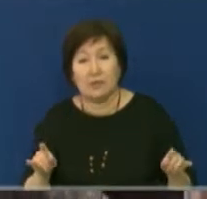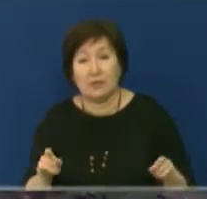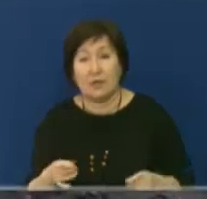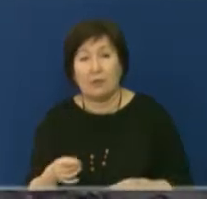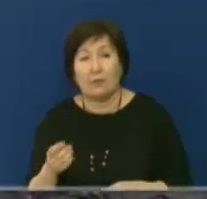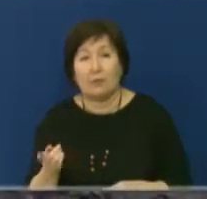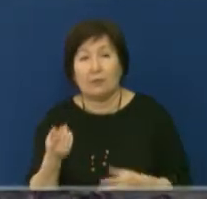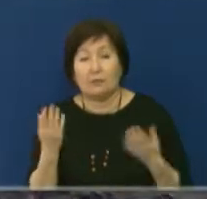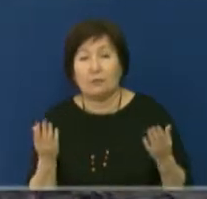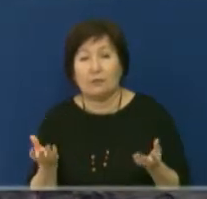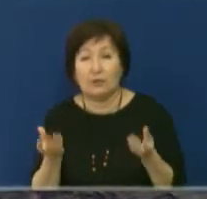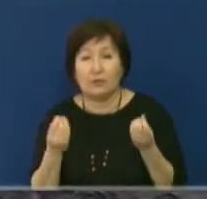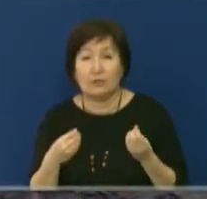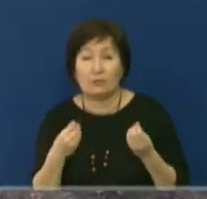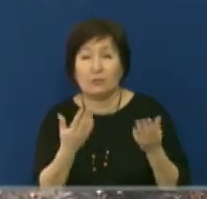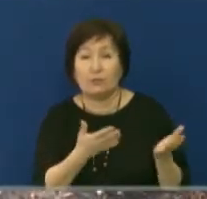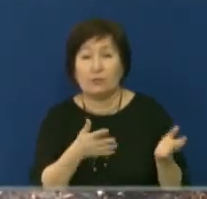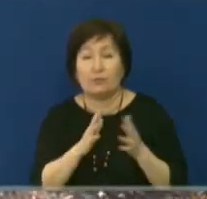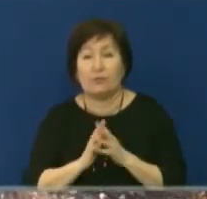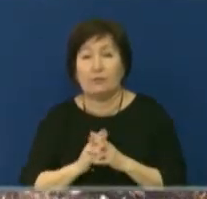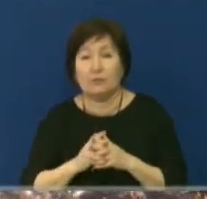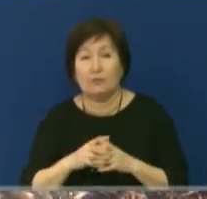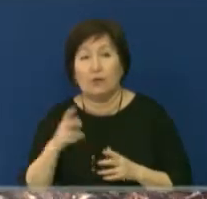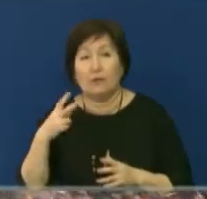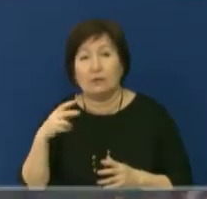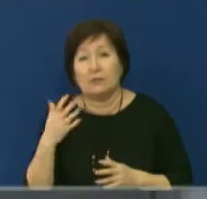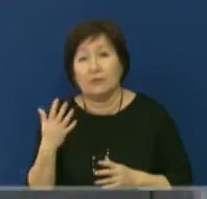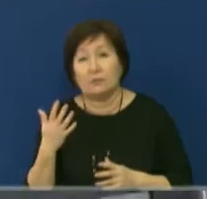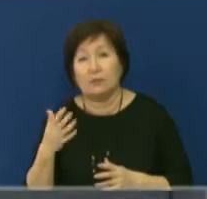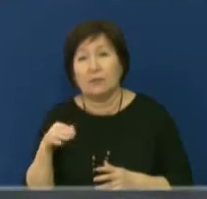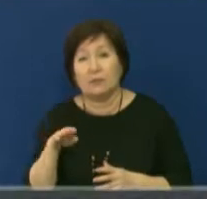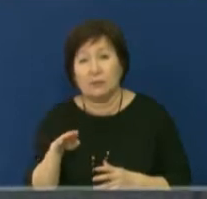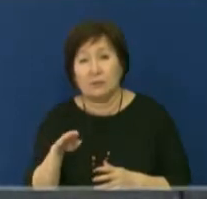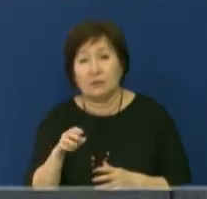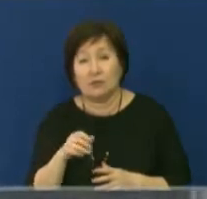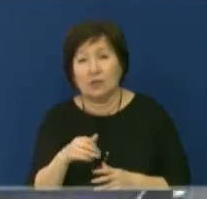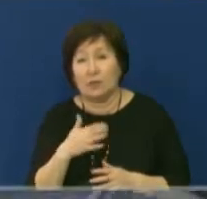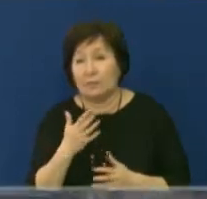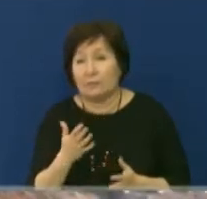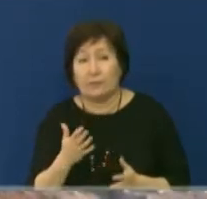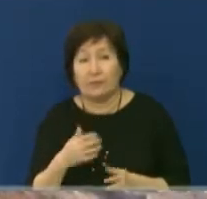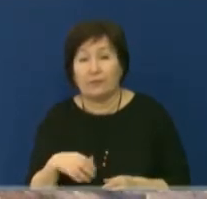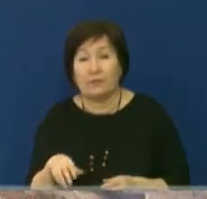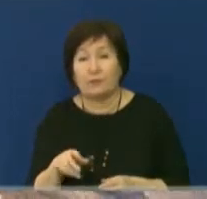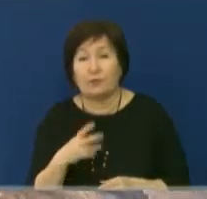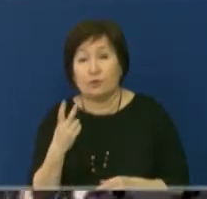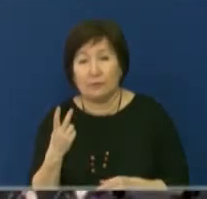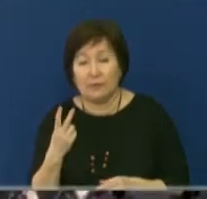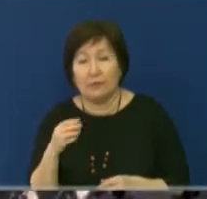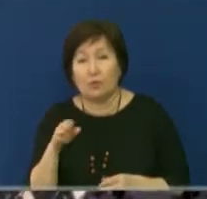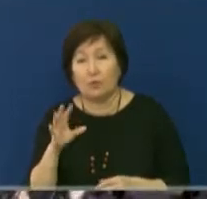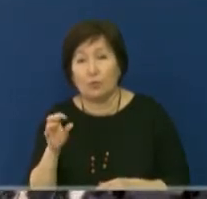1-2 тонны угля на человека. Причиной дефицита, по их словам, является износ трассы Омск-Майкопшагай и рост цен на дизельное топливо.